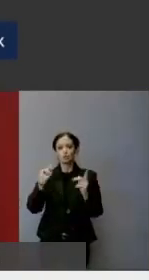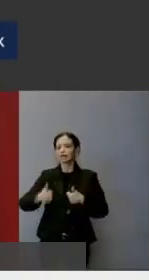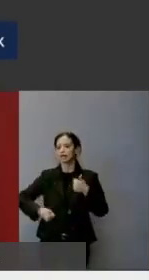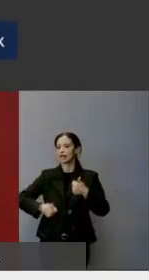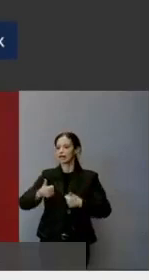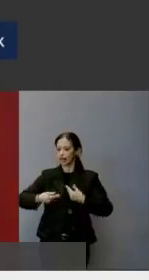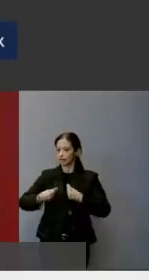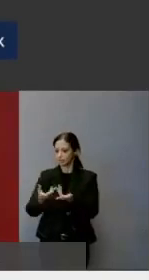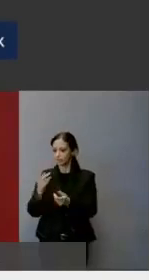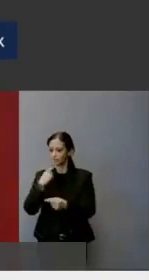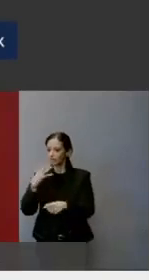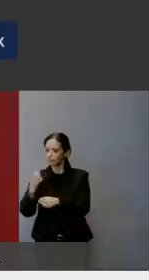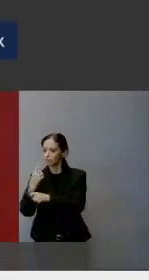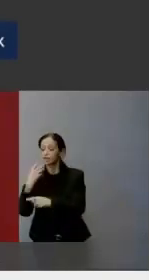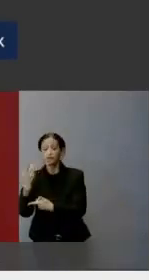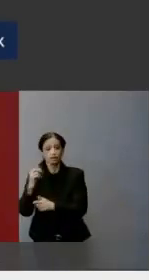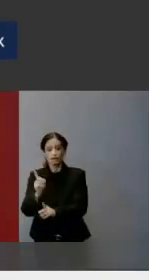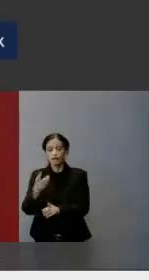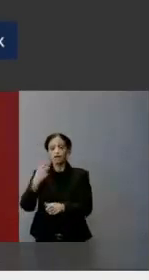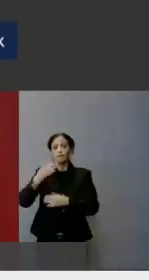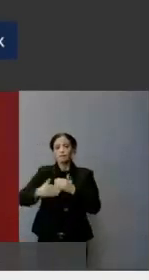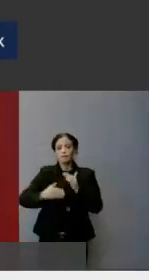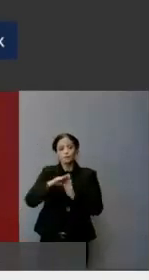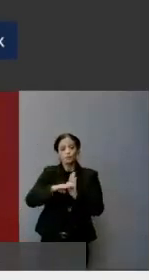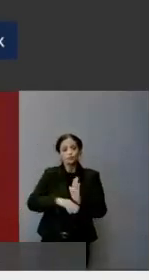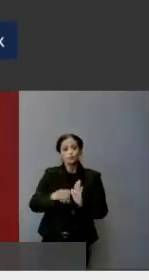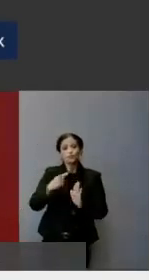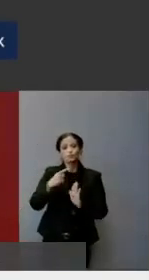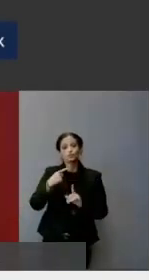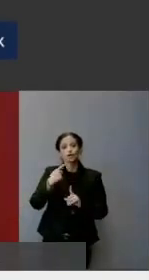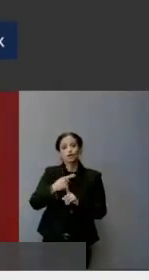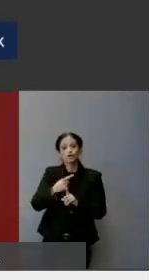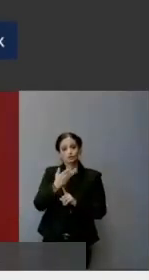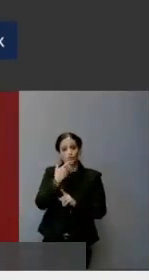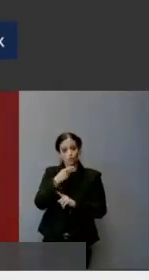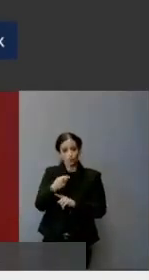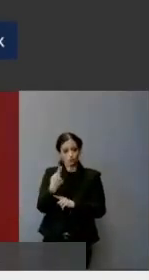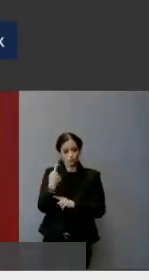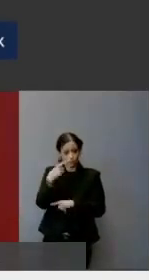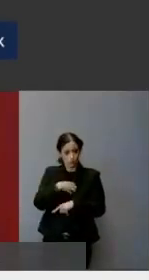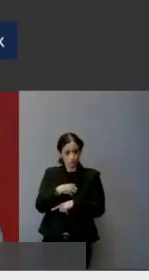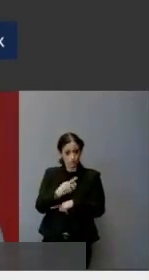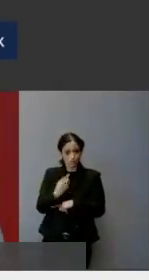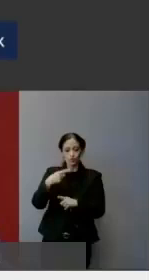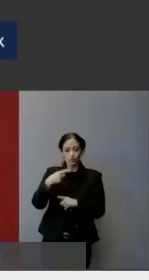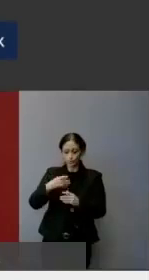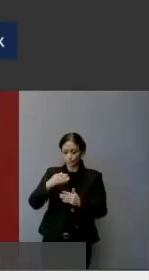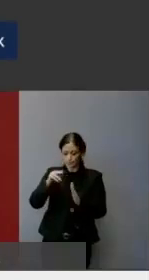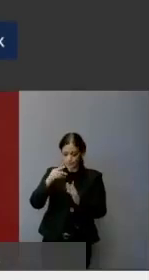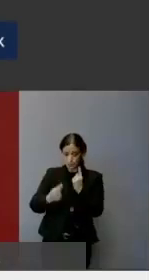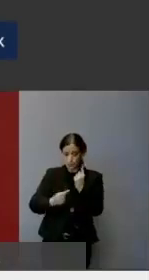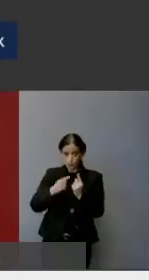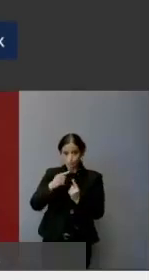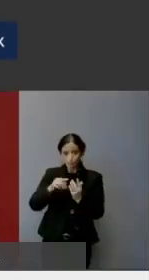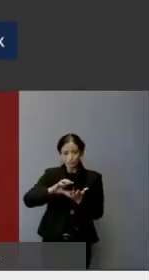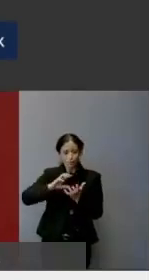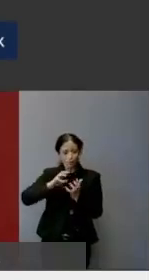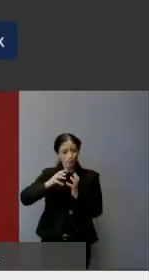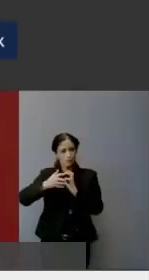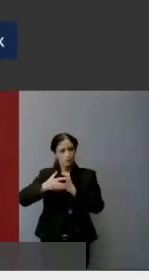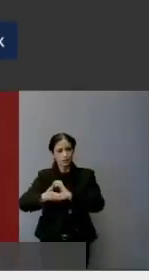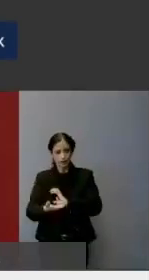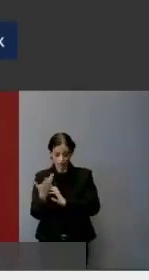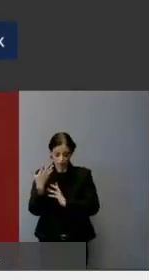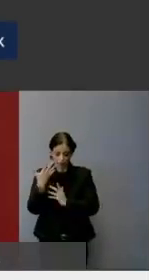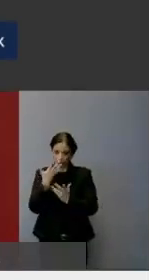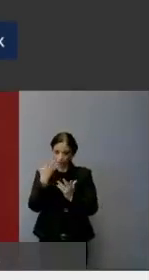voluta dal legislatore per soluzioni complicate come sono queste dove indubbiamente abbiamo la necessità di superare